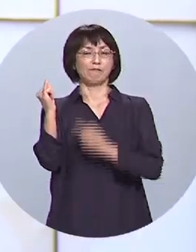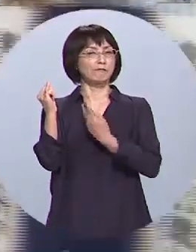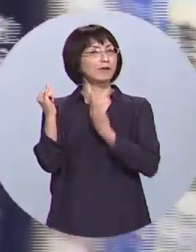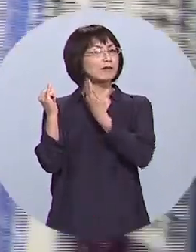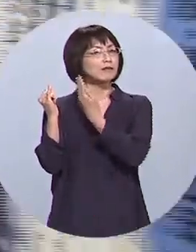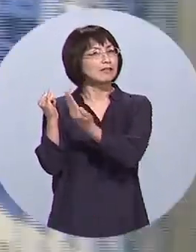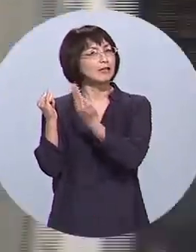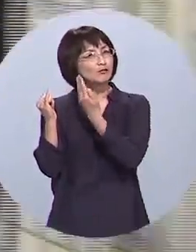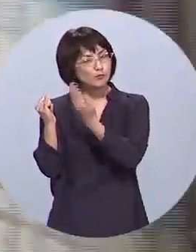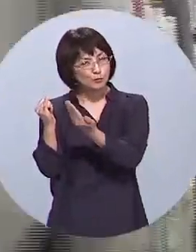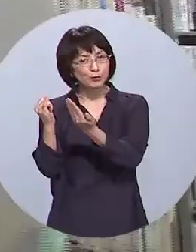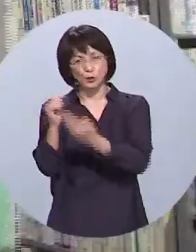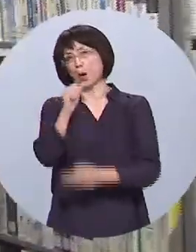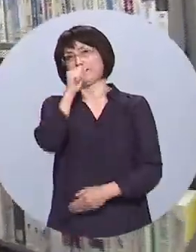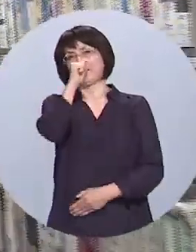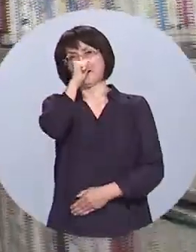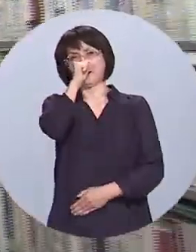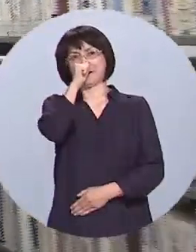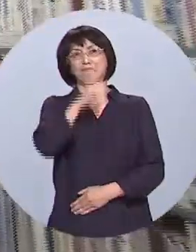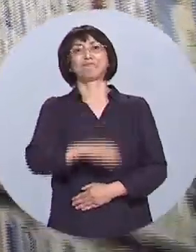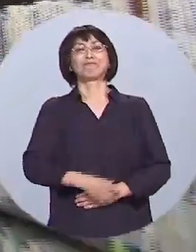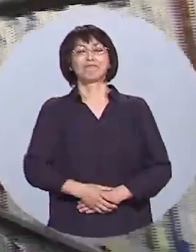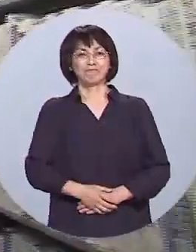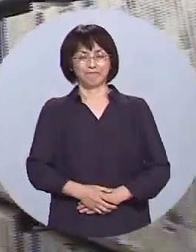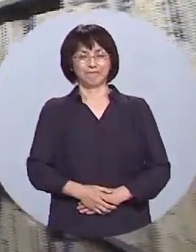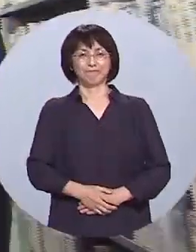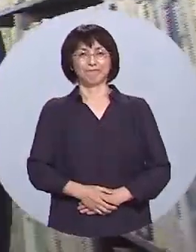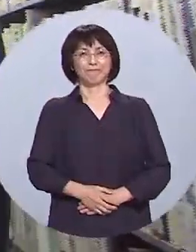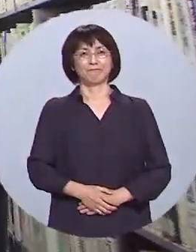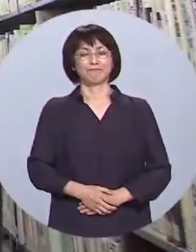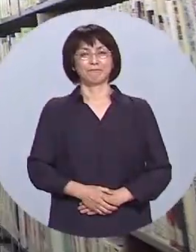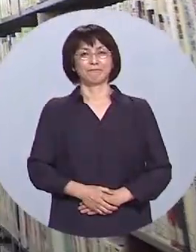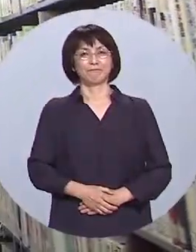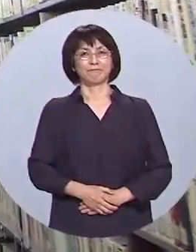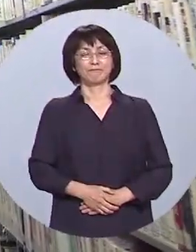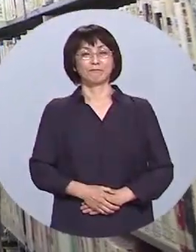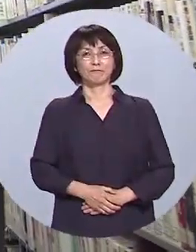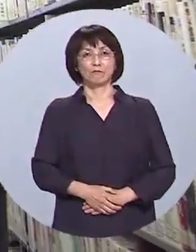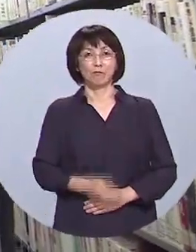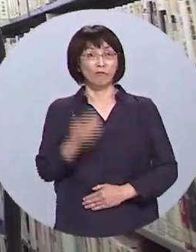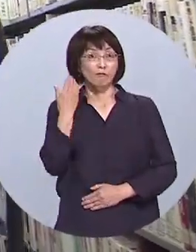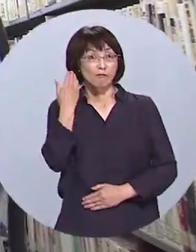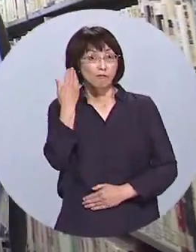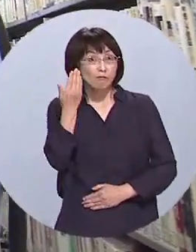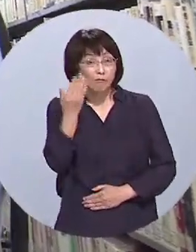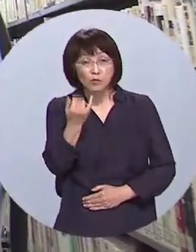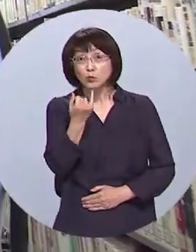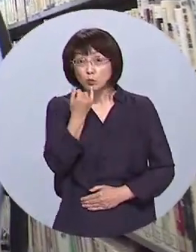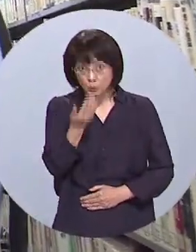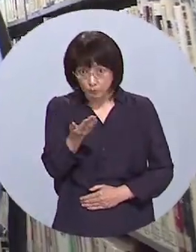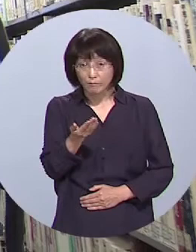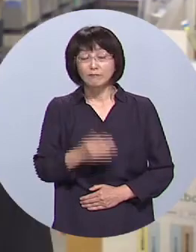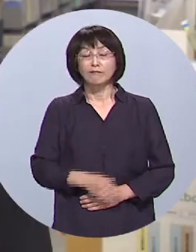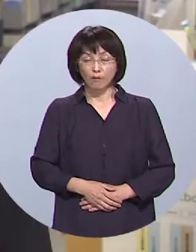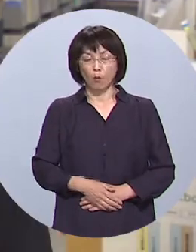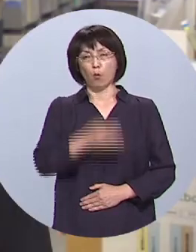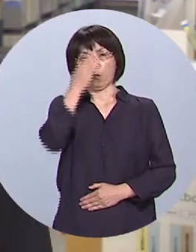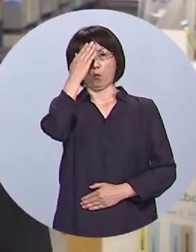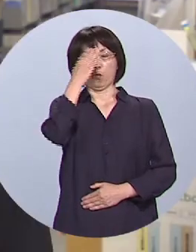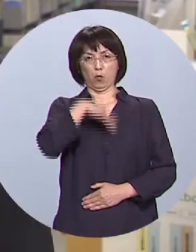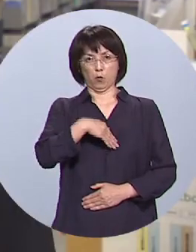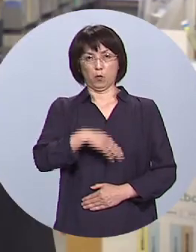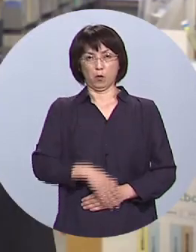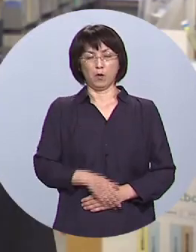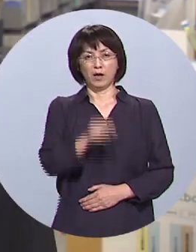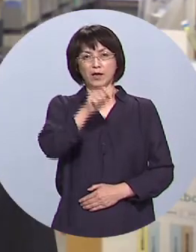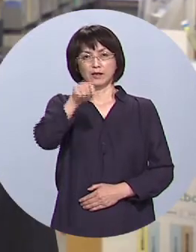けることが図書館を使いこなす第一歩なんですよ。 いいの声かけて 大丈夫。 そうなんだ。 司書は図